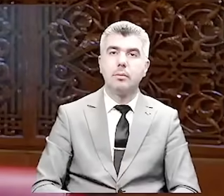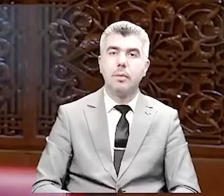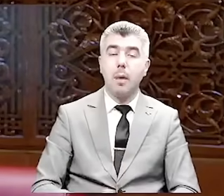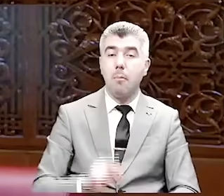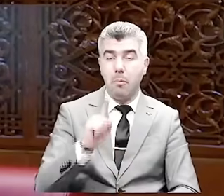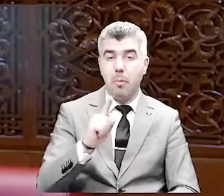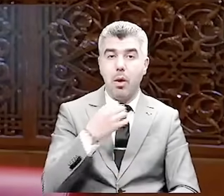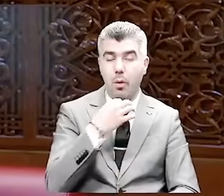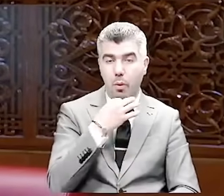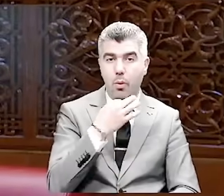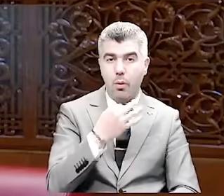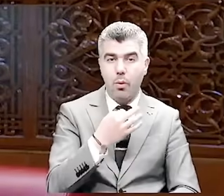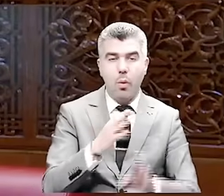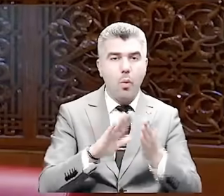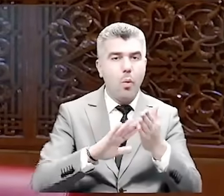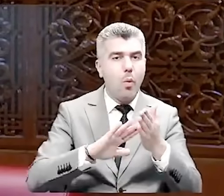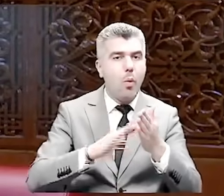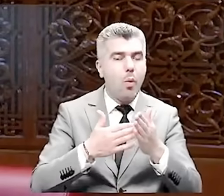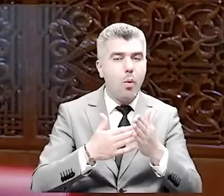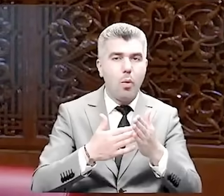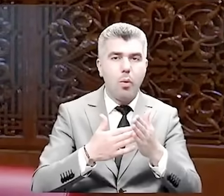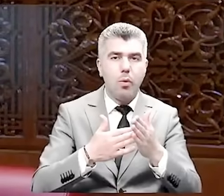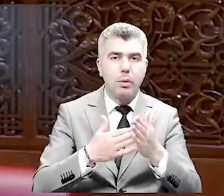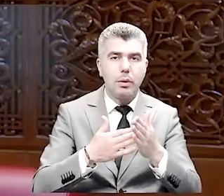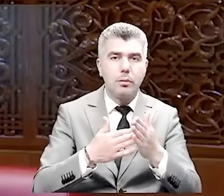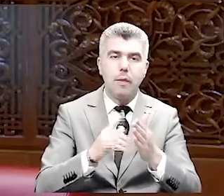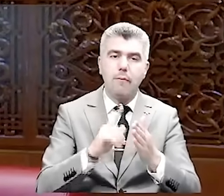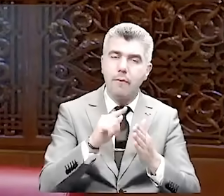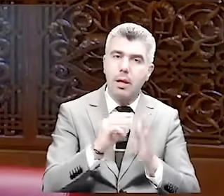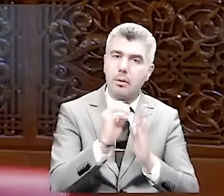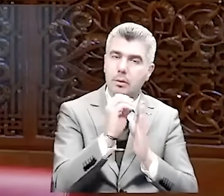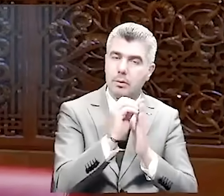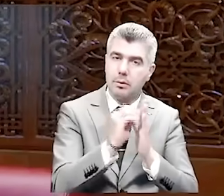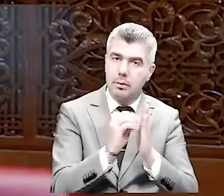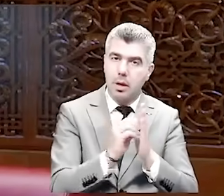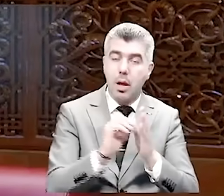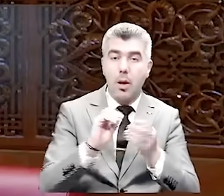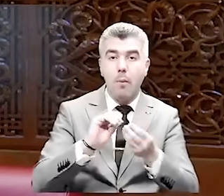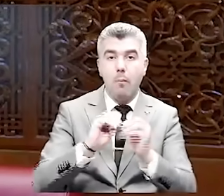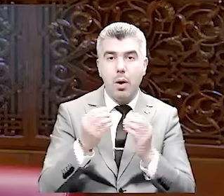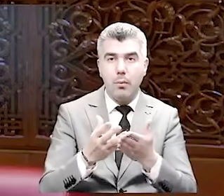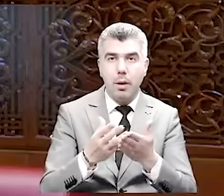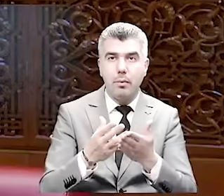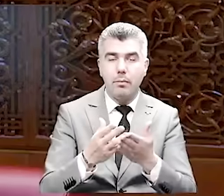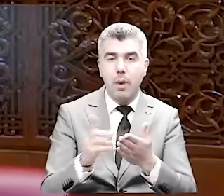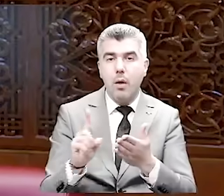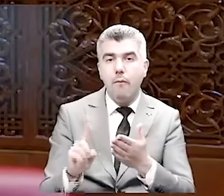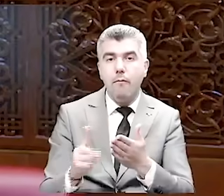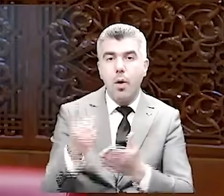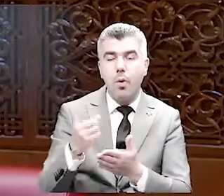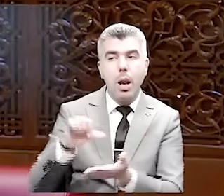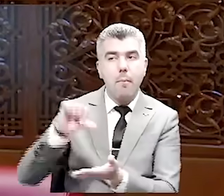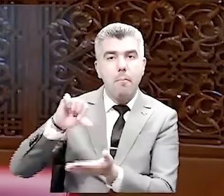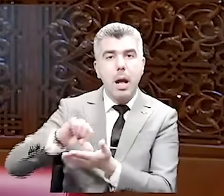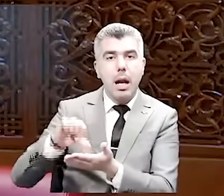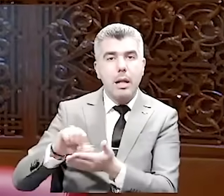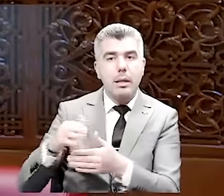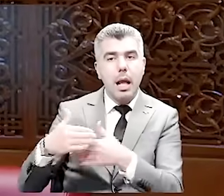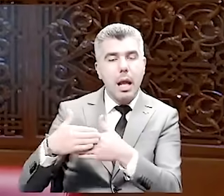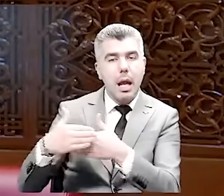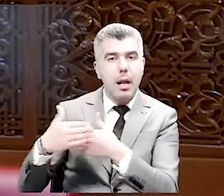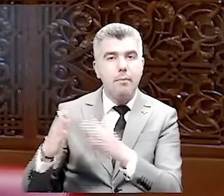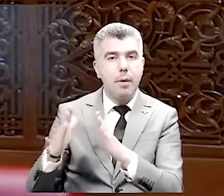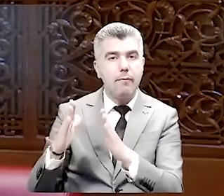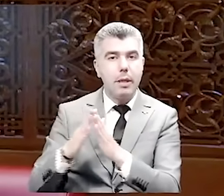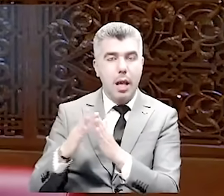انا كنقول لك بان كل شيء متراكب ومترابط. الى حلينا المشكل في المراكز